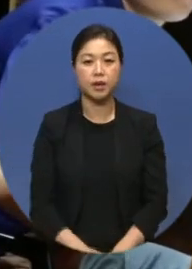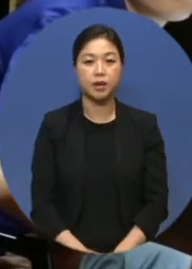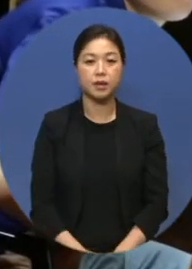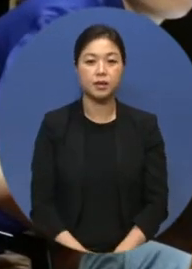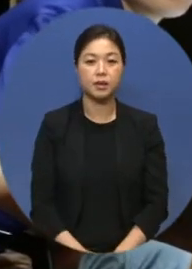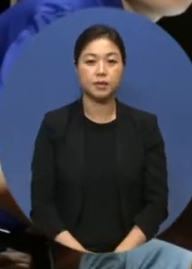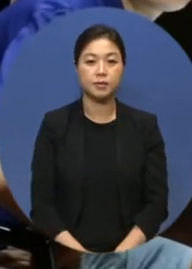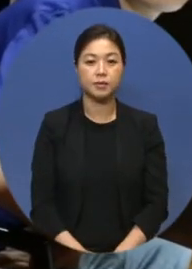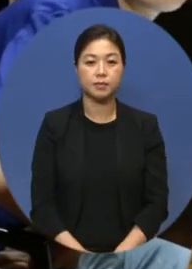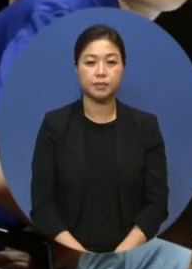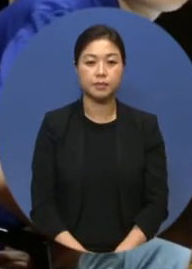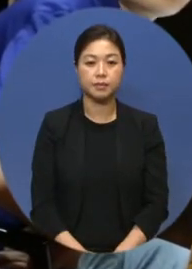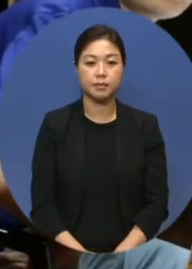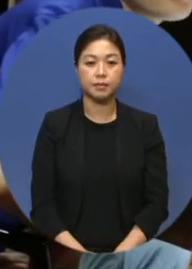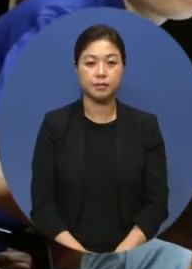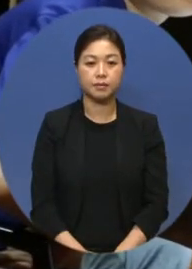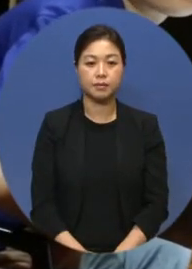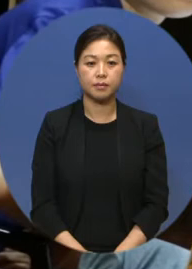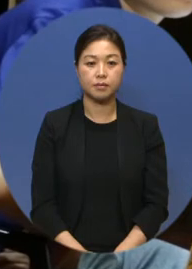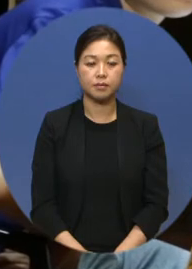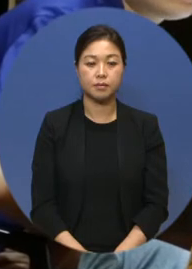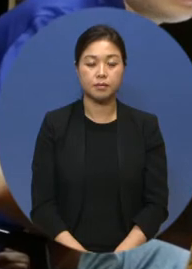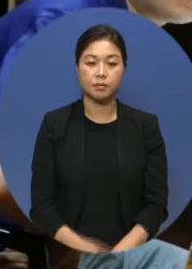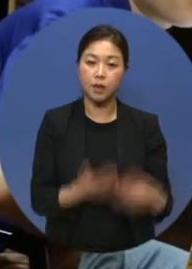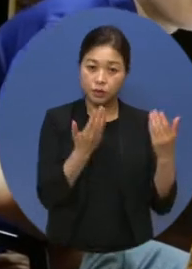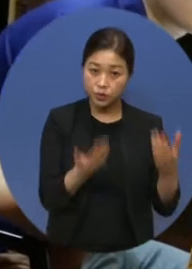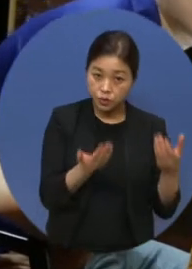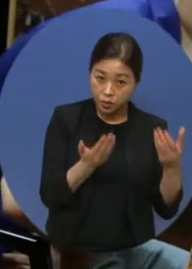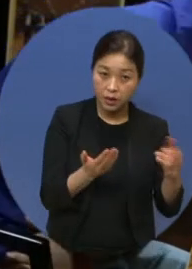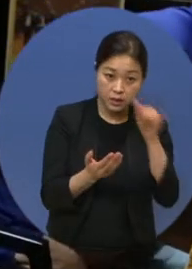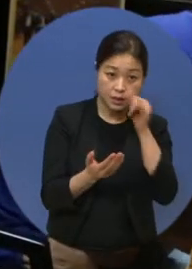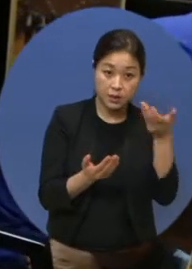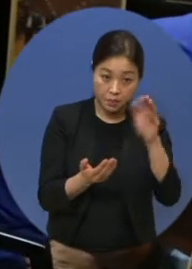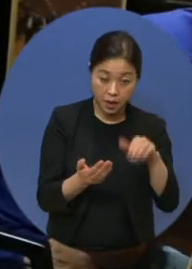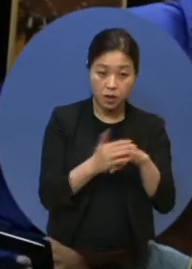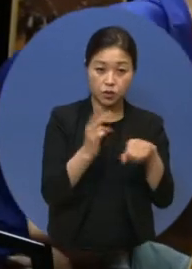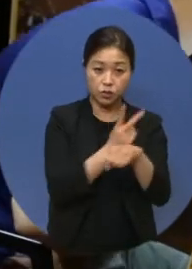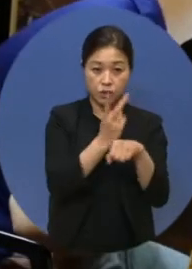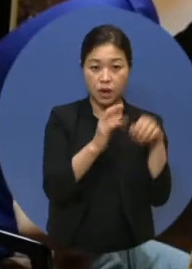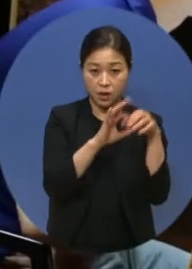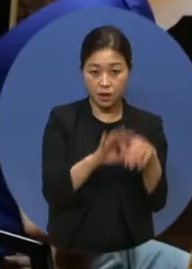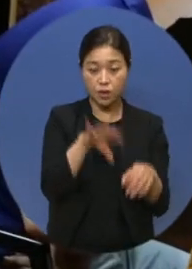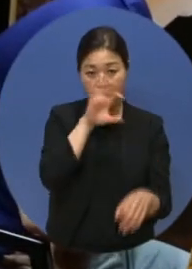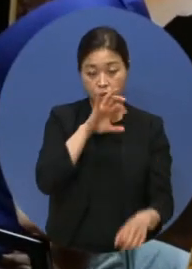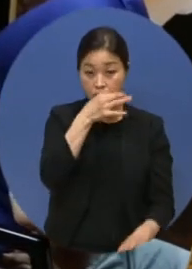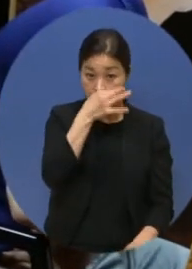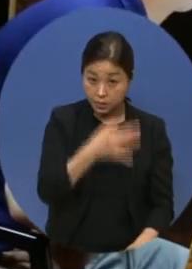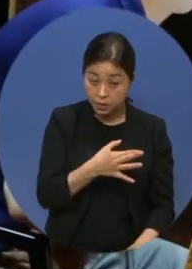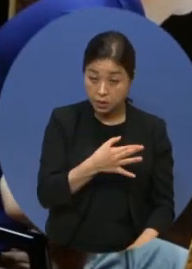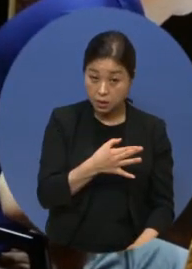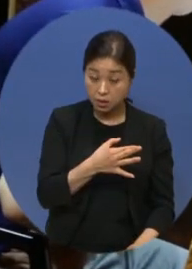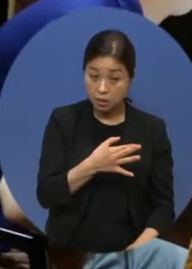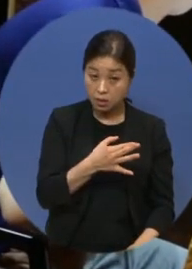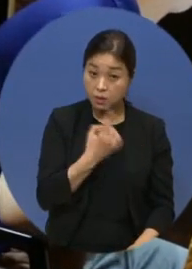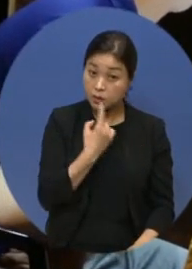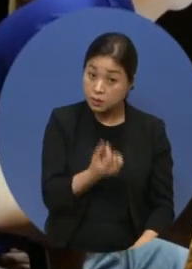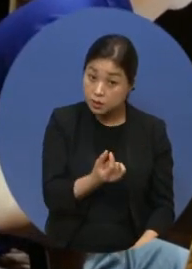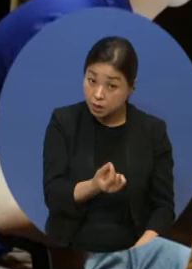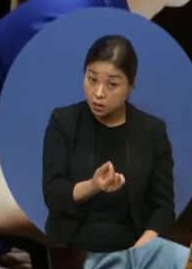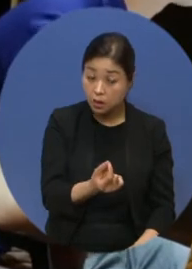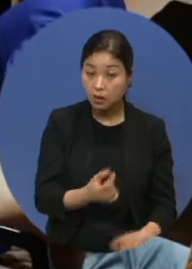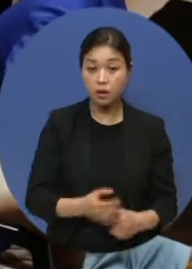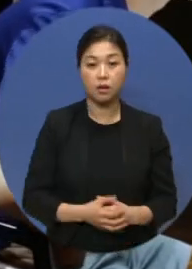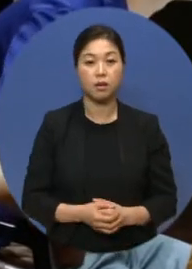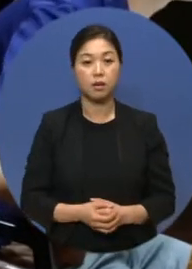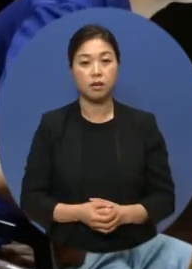오니까요. 네. 뭐 그래도 중간중간에 쉬긴 하지만 네. 2시간 동안 계속 연습하면은 네. 좀 힘들거나 좀 무리가 올